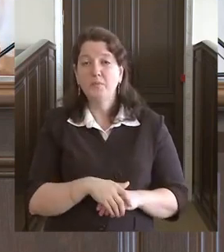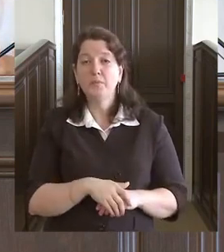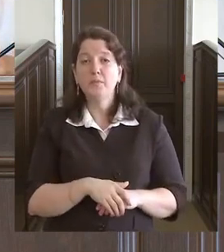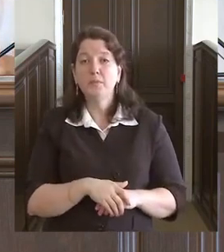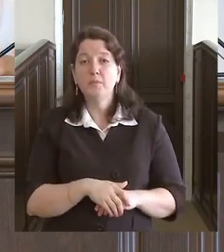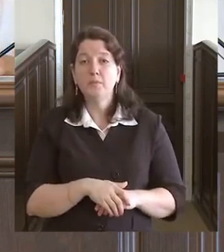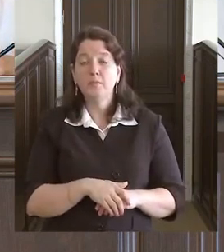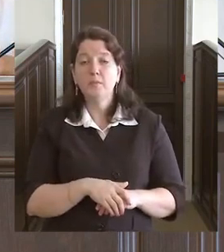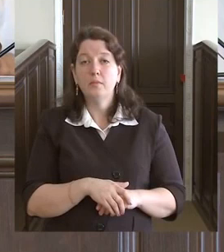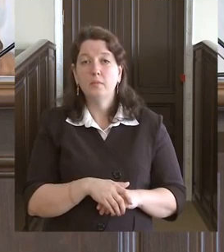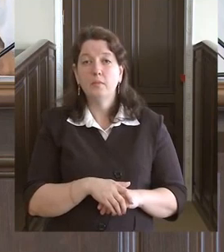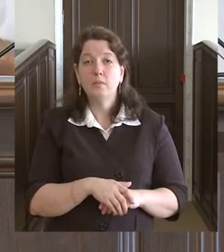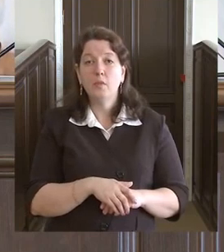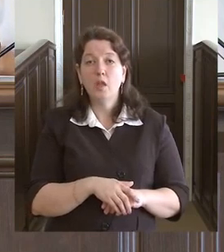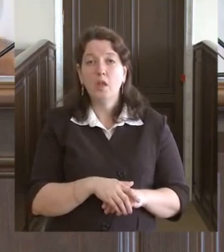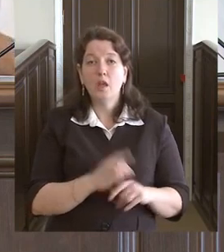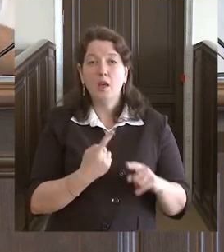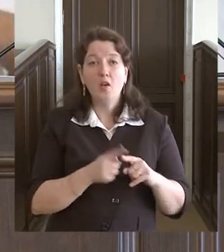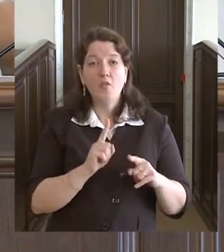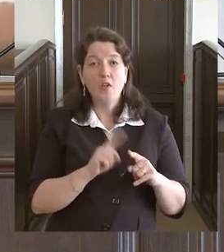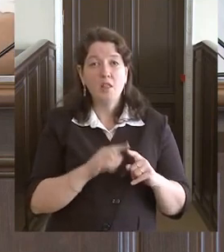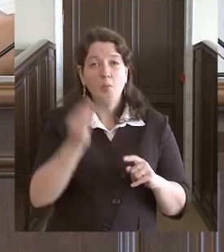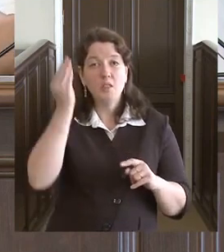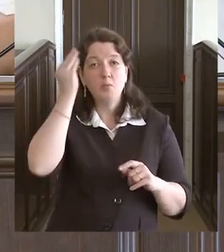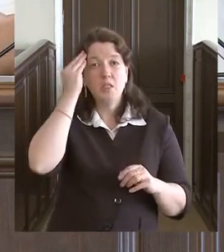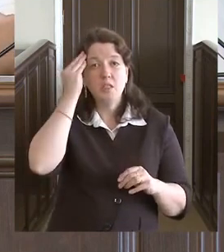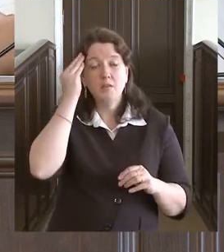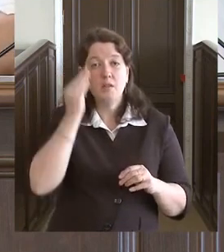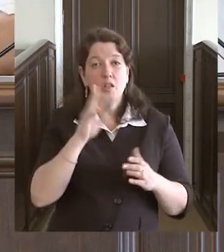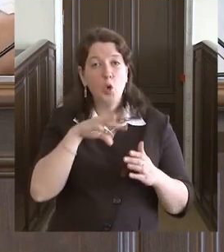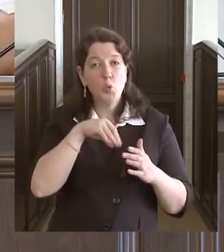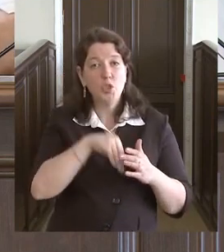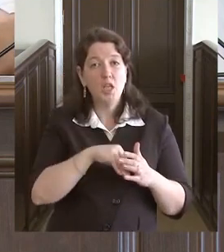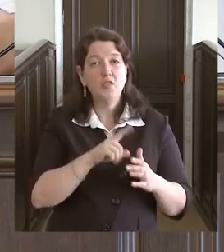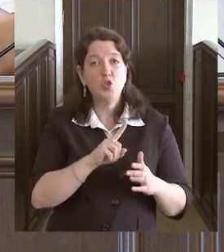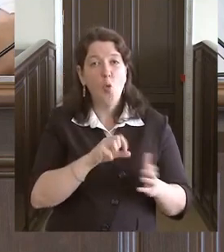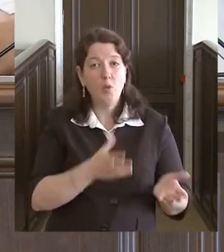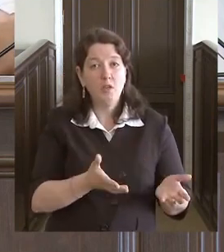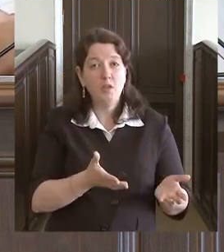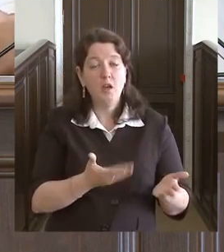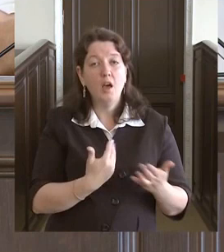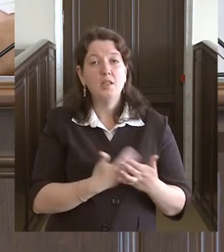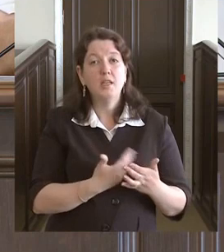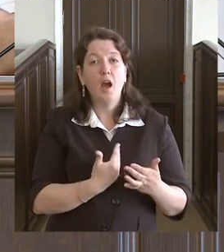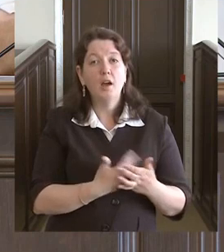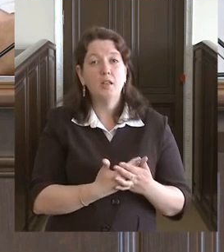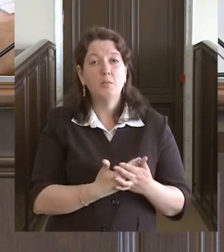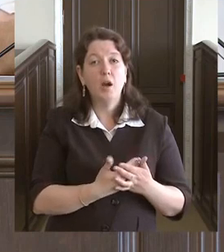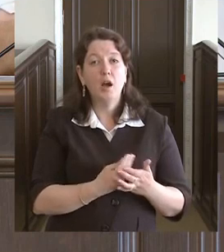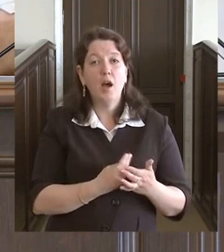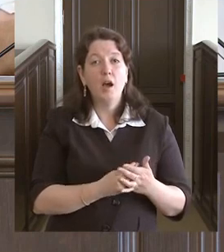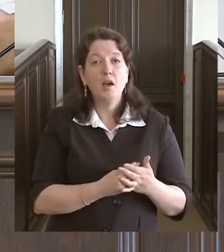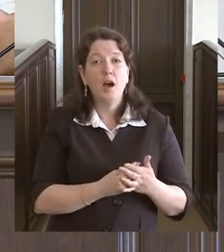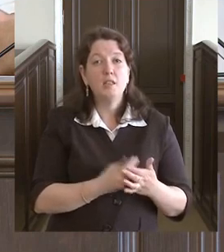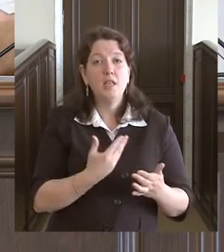примера вот значит здесь тонкость в чем состоит как бы как бы